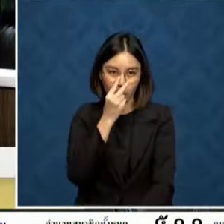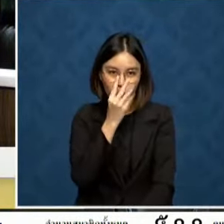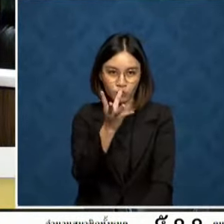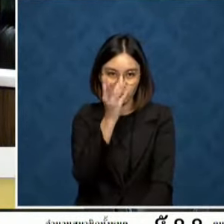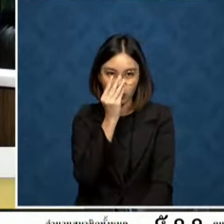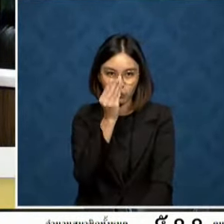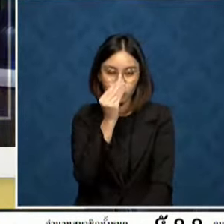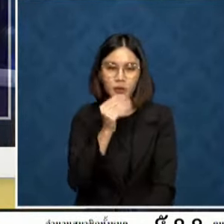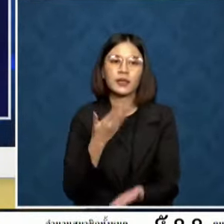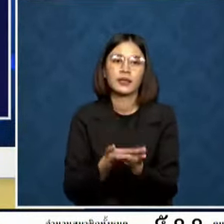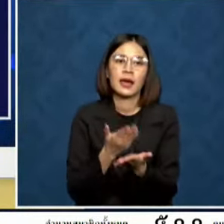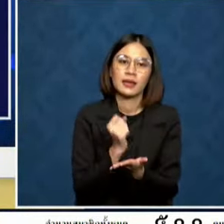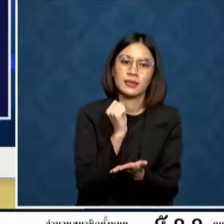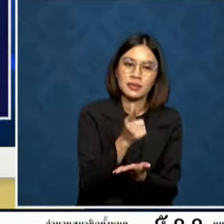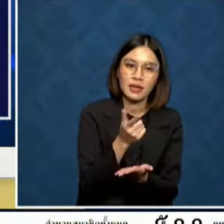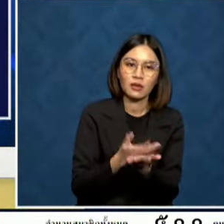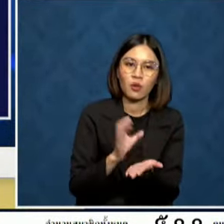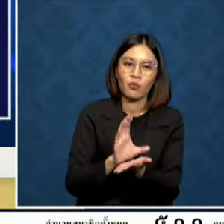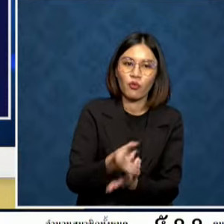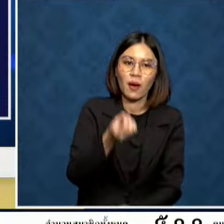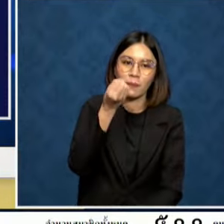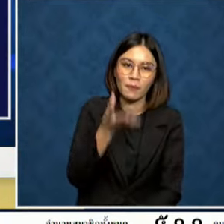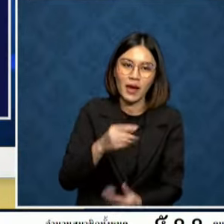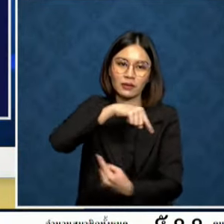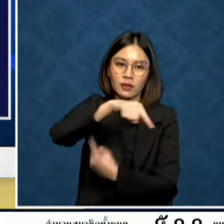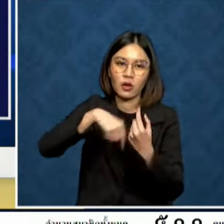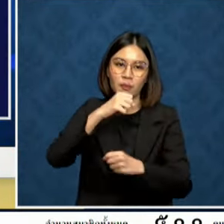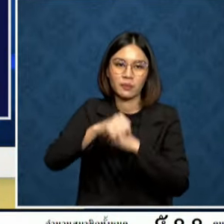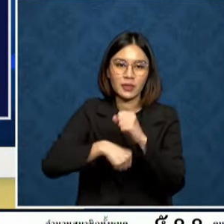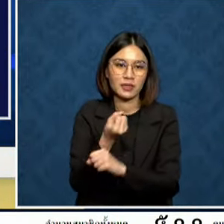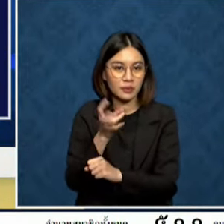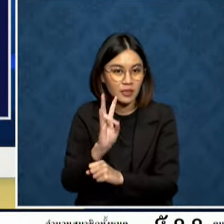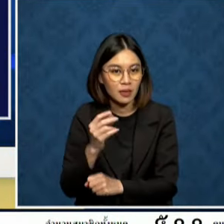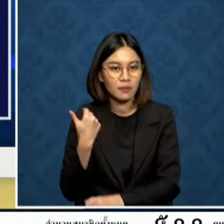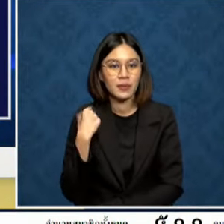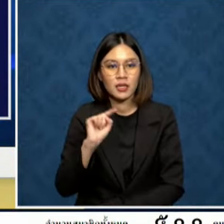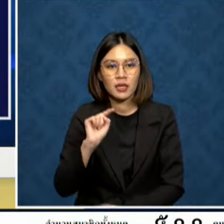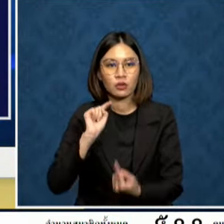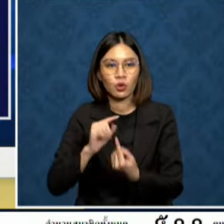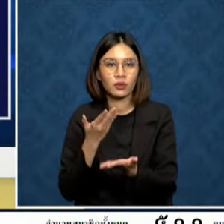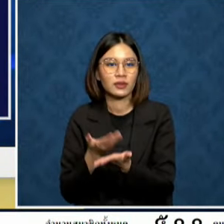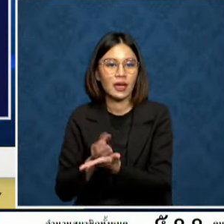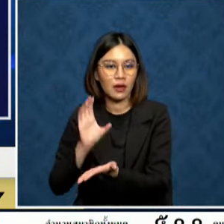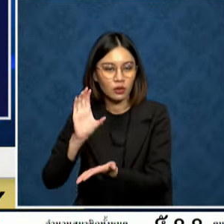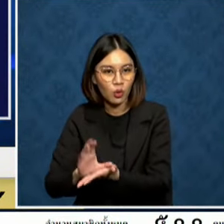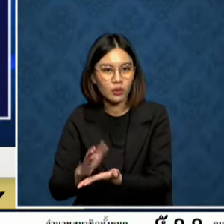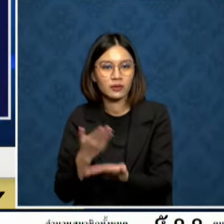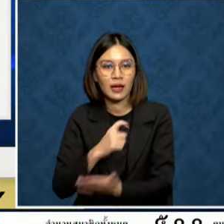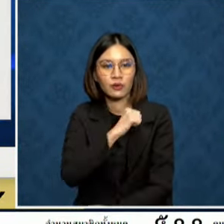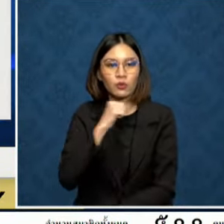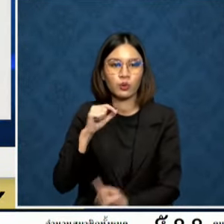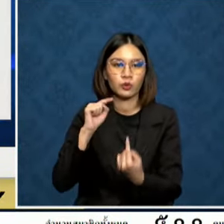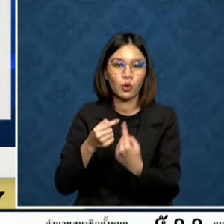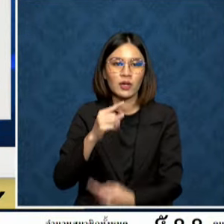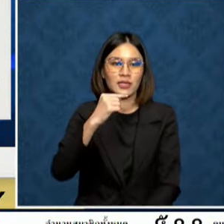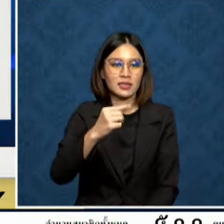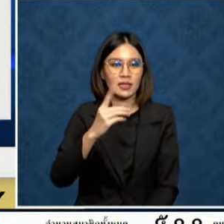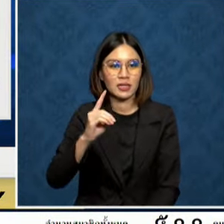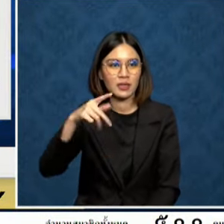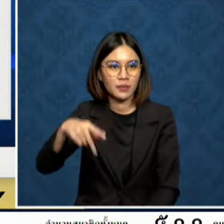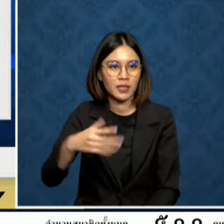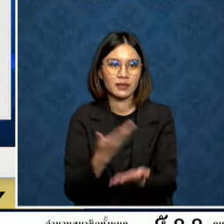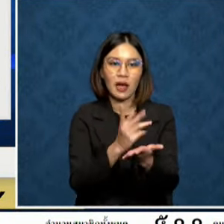นอกจากรายจ่ายลงทุนที่สูงที่สุดในรอบ 17ปีแล้วนะคะการตั้งงบขาดดุลต่อ GDPนะคะหรือว่าการกู้